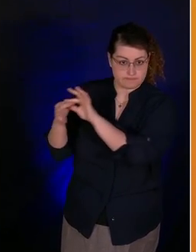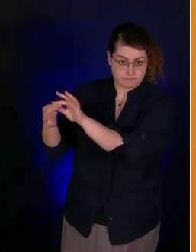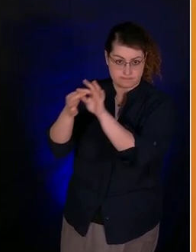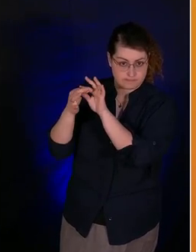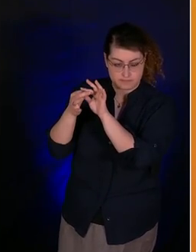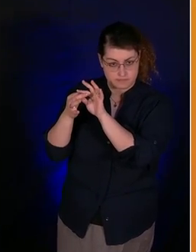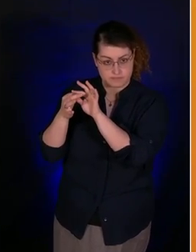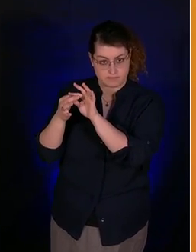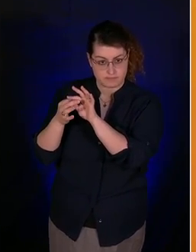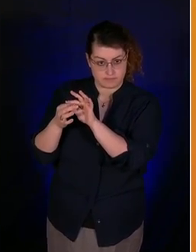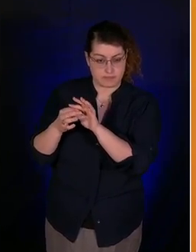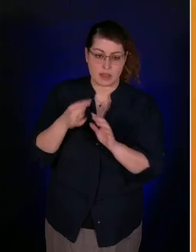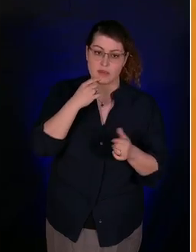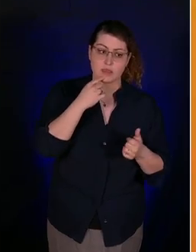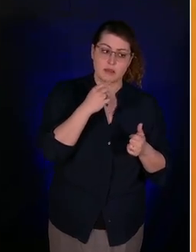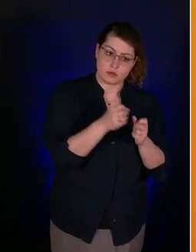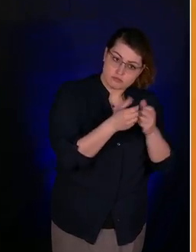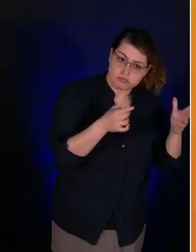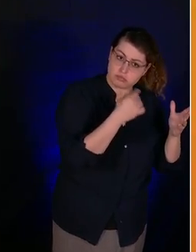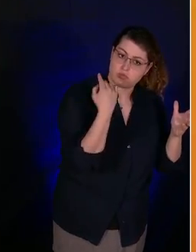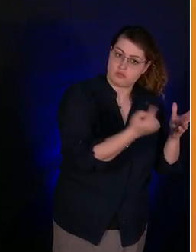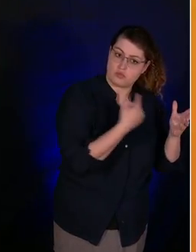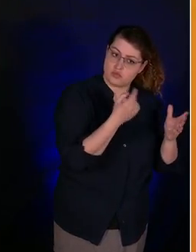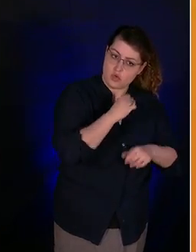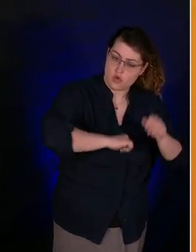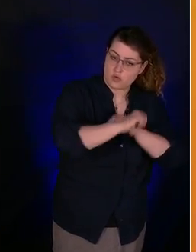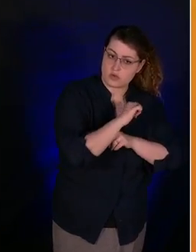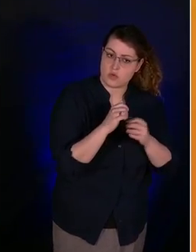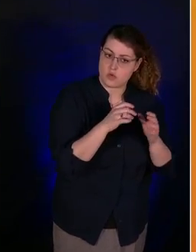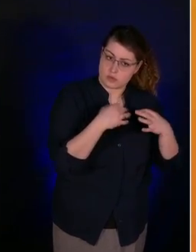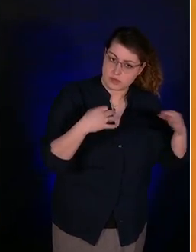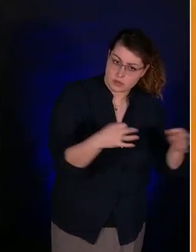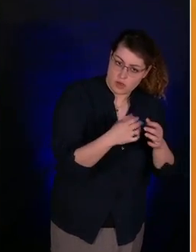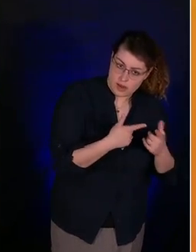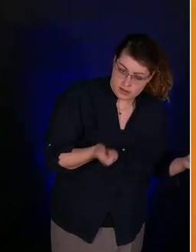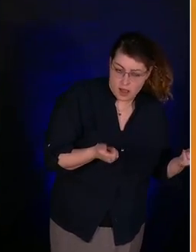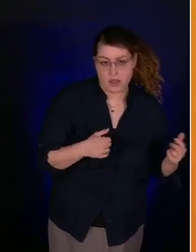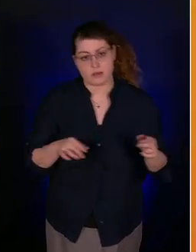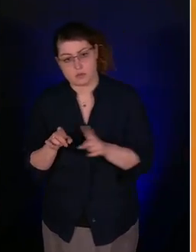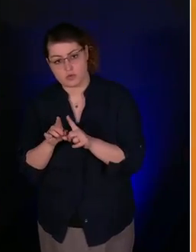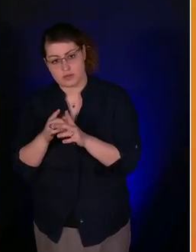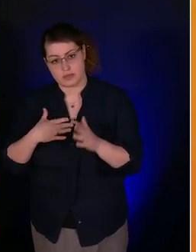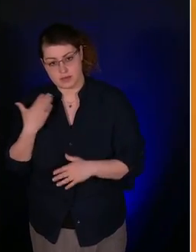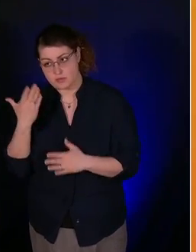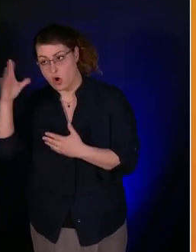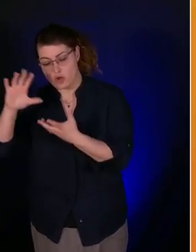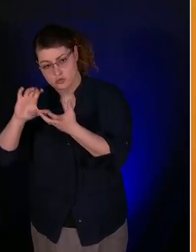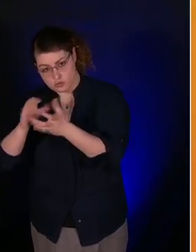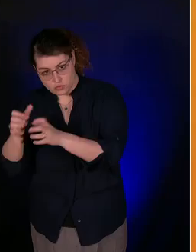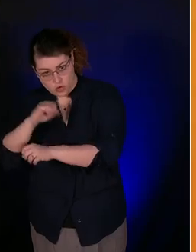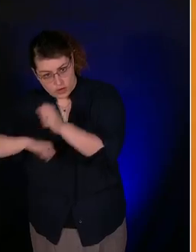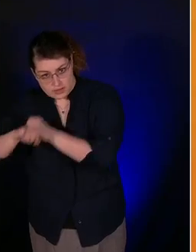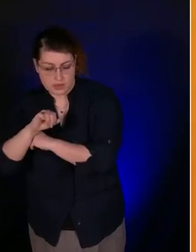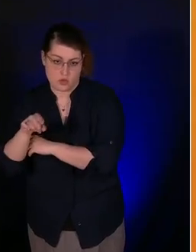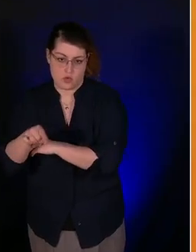une coopération étroite entre l'ensemble de nos organisations professionnelles et territoriales et aussi aux côtés d'autres organisations associatives